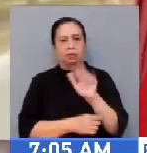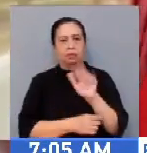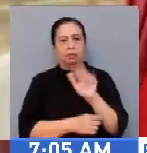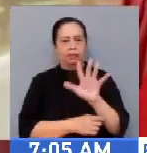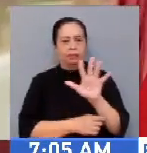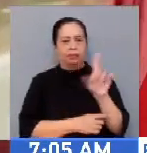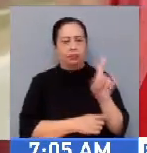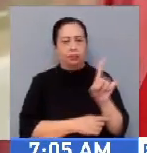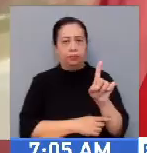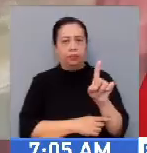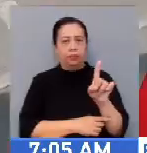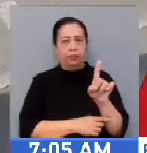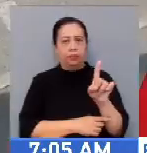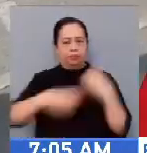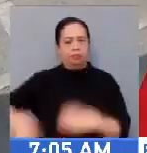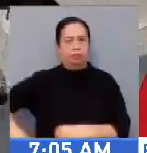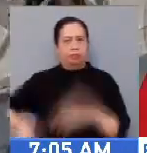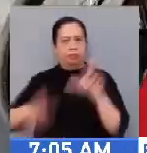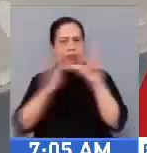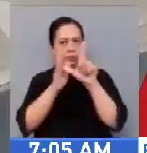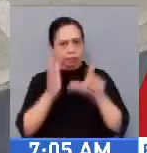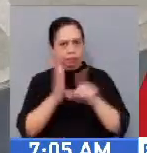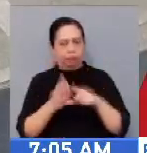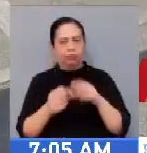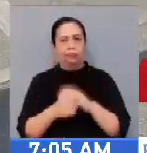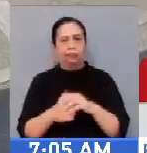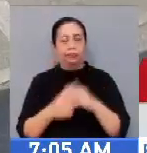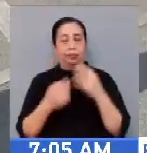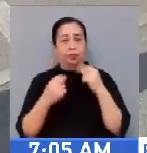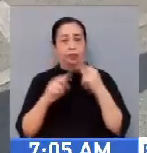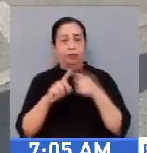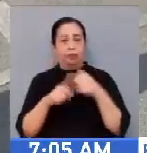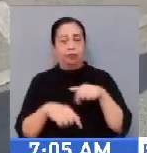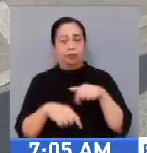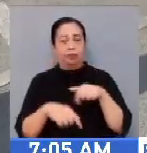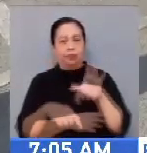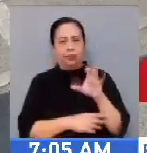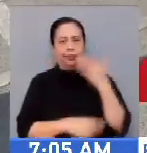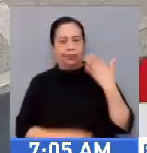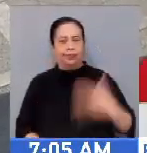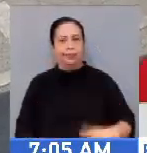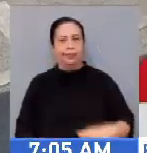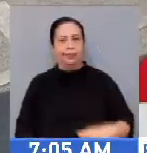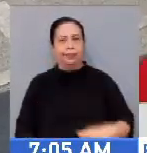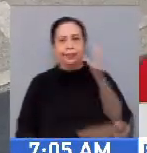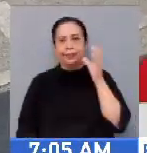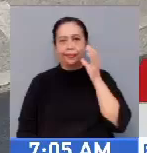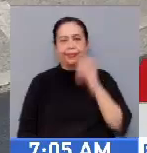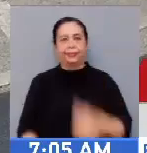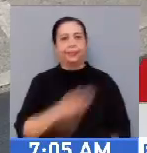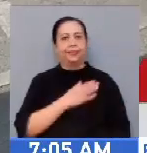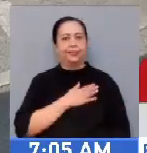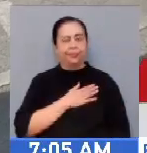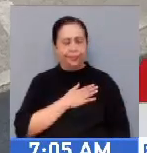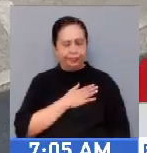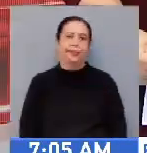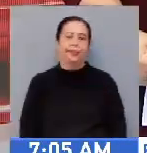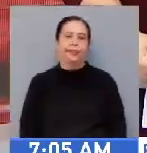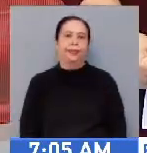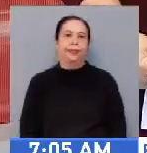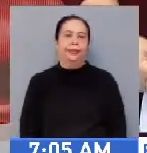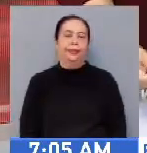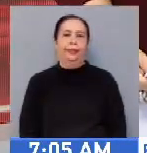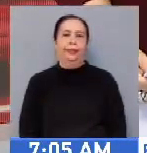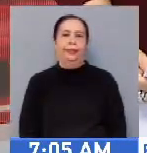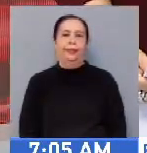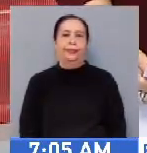Law. Yan ang unang balita mula rito sa Quezon City. Ako, si Corinne Katibayan, buong puso para sa Pilipino.